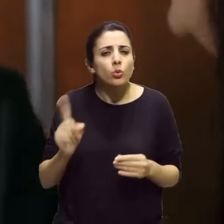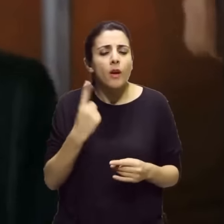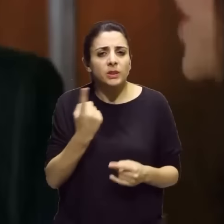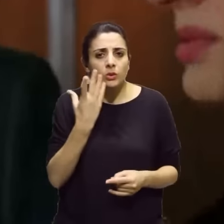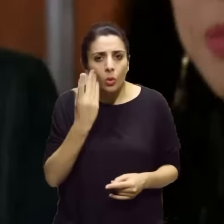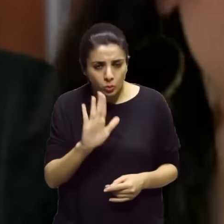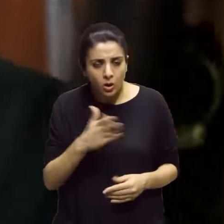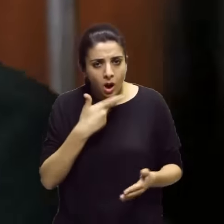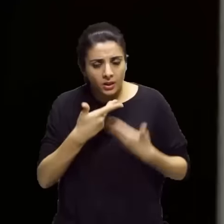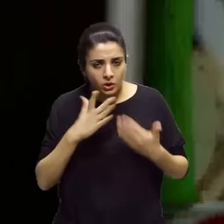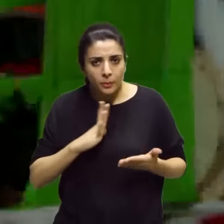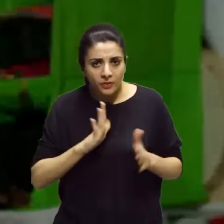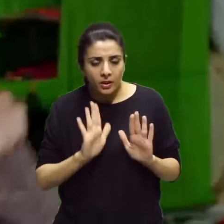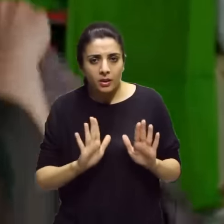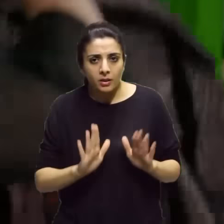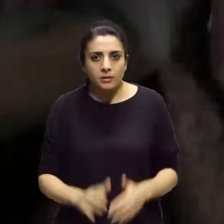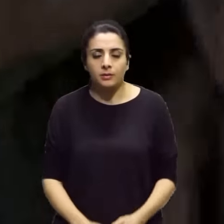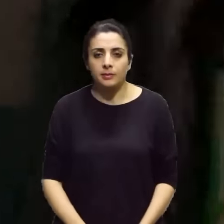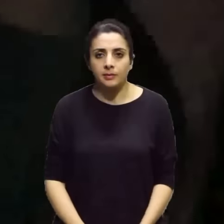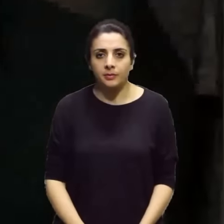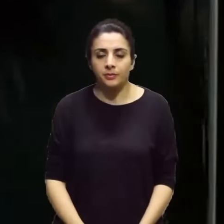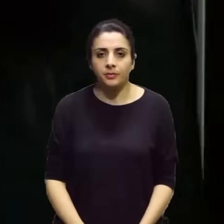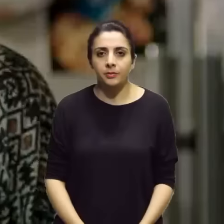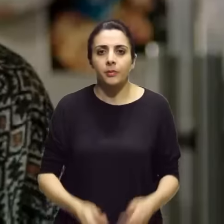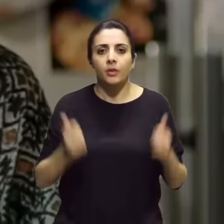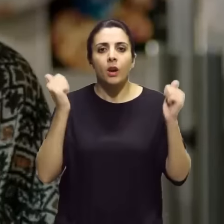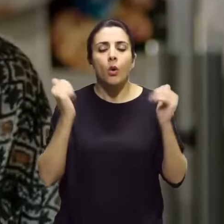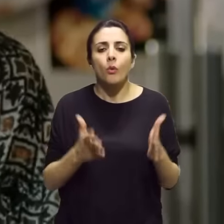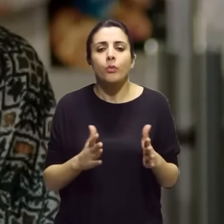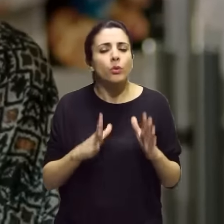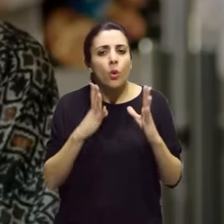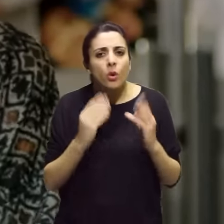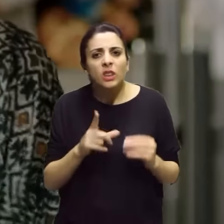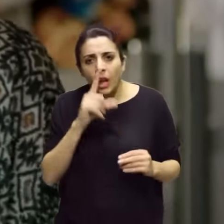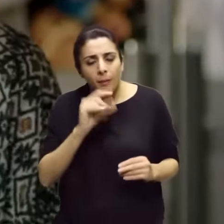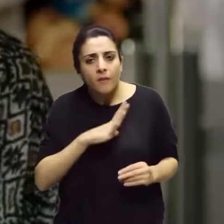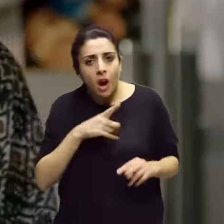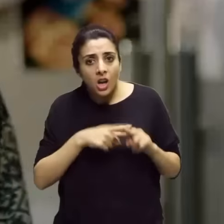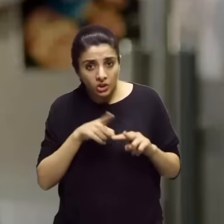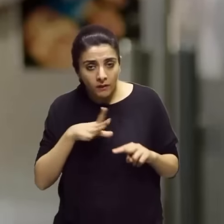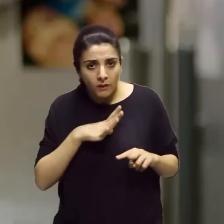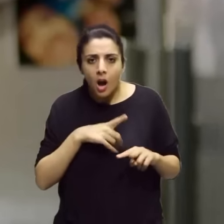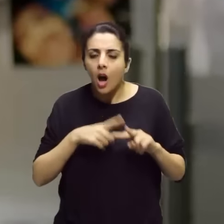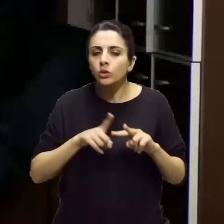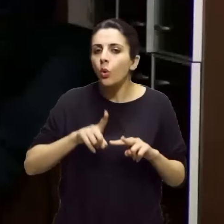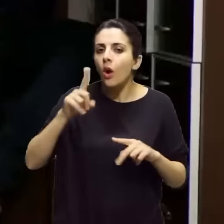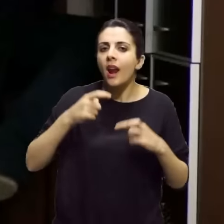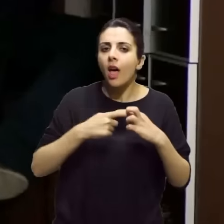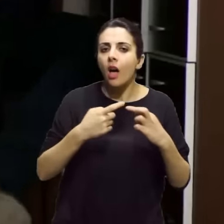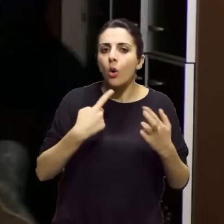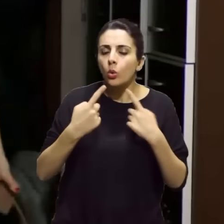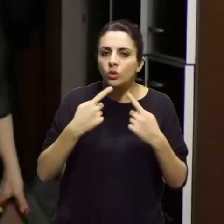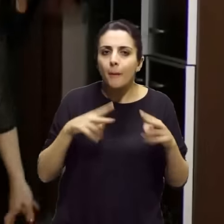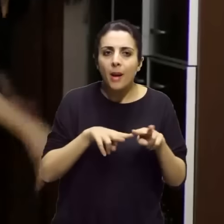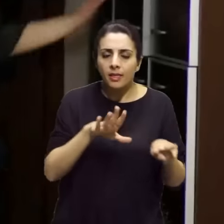bir şey oldu ya. Anlatacağım şimdi sana. Dolaba montunu astı. Of. Ne oldu? Kim var orada? Ayşemler mi var? Yok, Ayşem yukarıda Reyhan'la konuşuyor. Melda